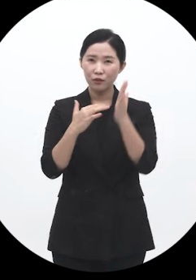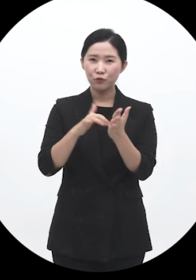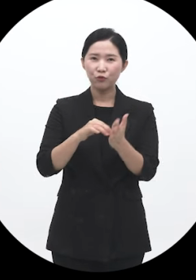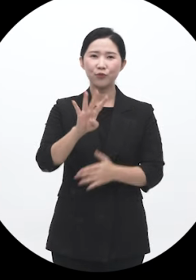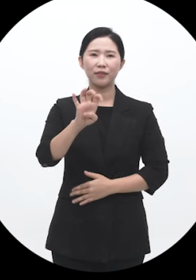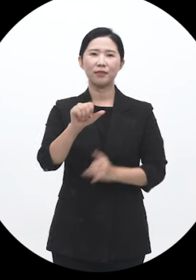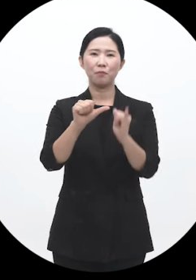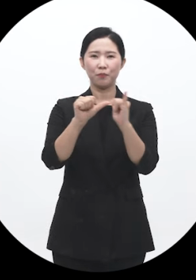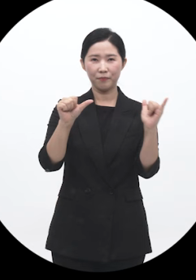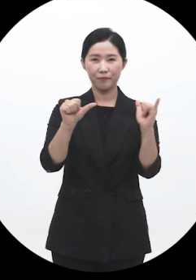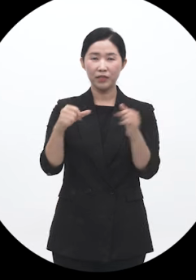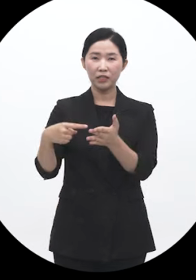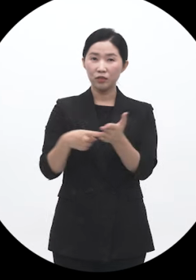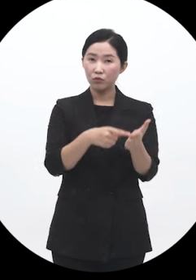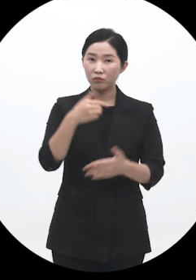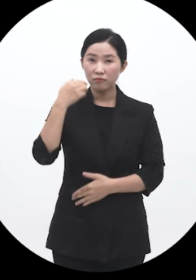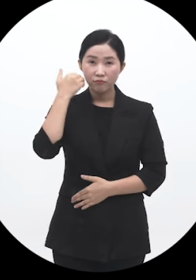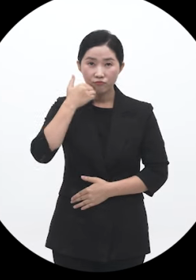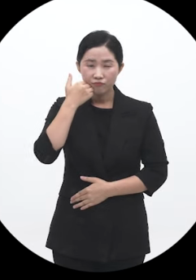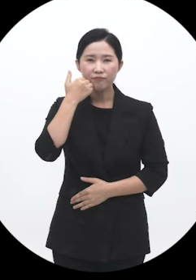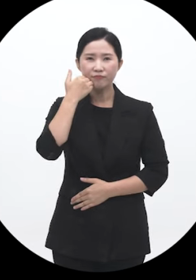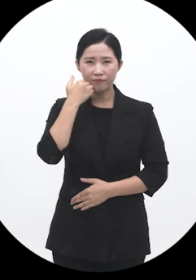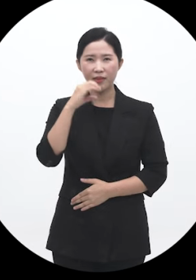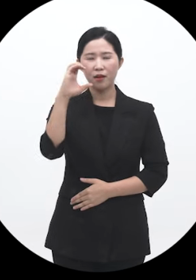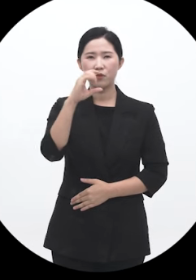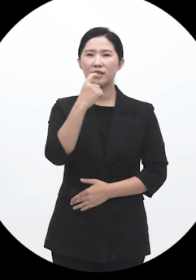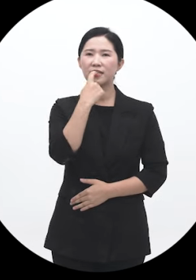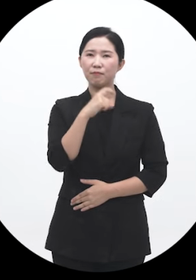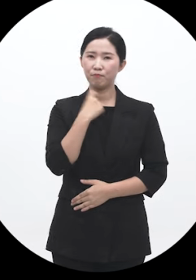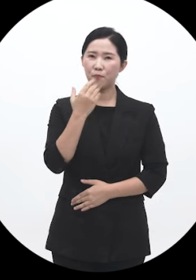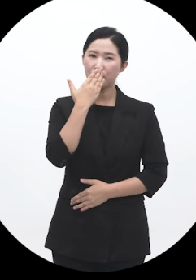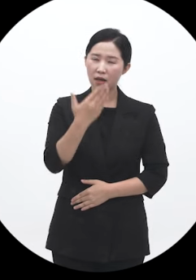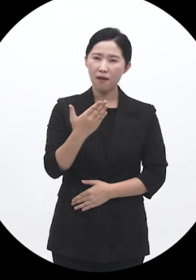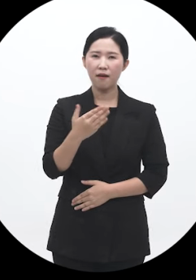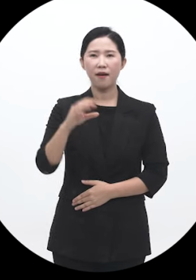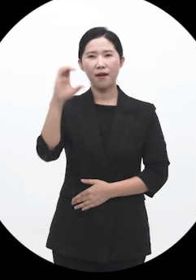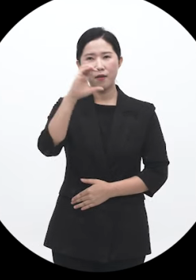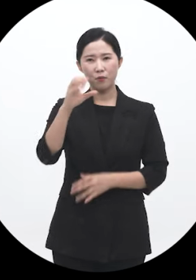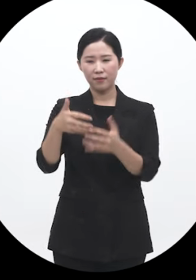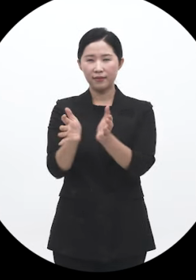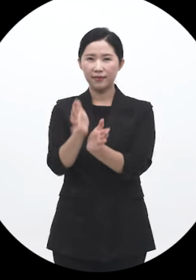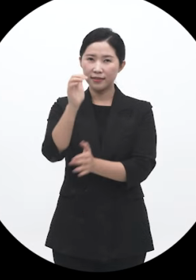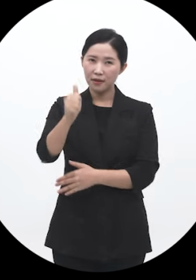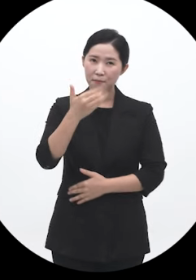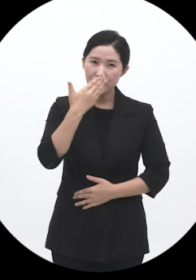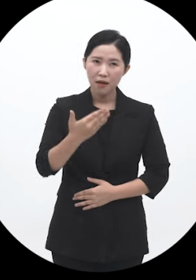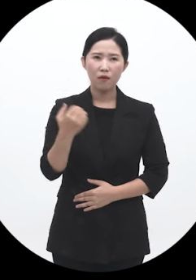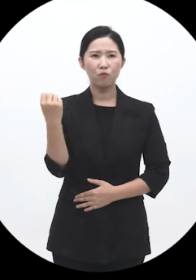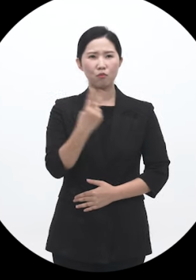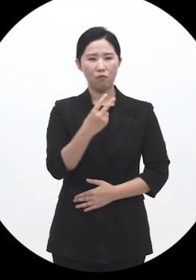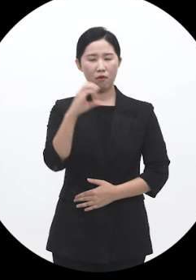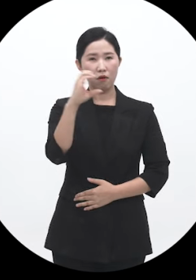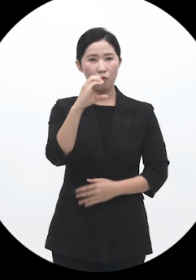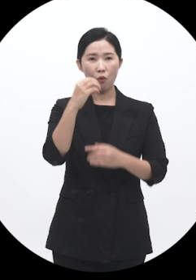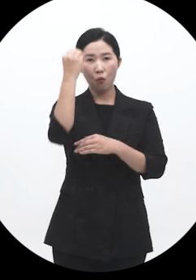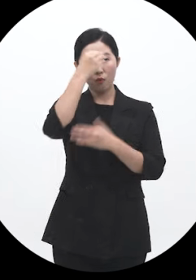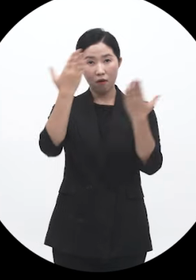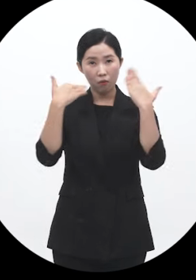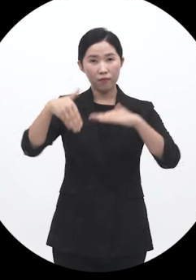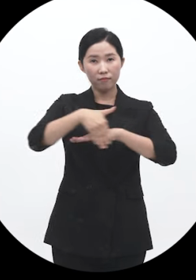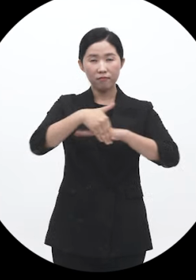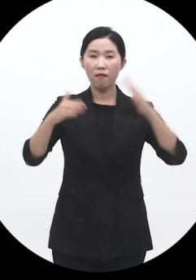자격은 가톨릭 사제 또는 현직 수도의 장상 또는 가톨릭 고교에 다니고 있는